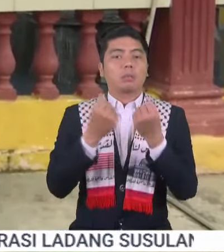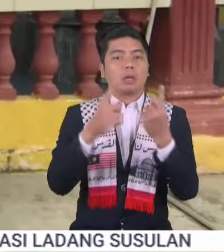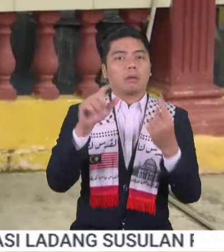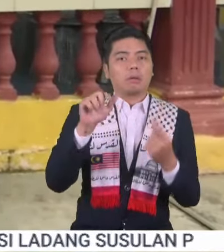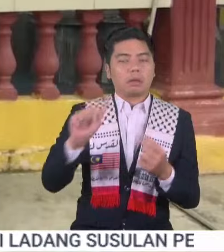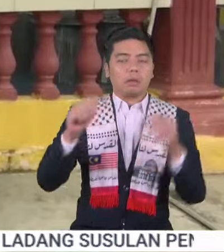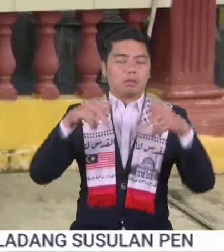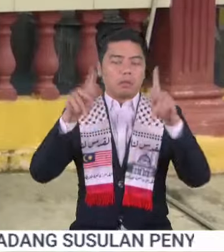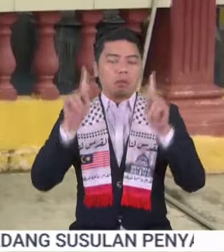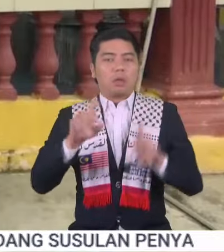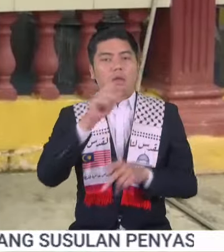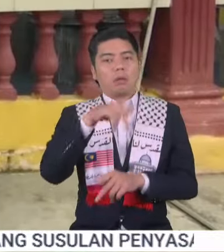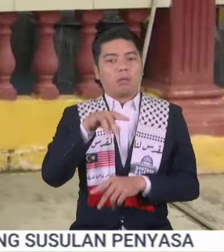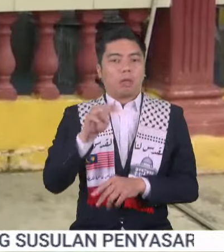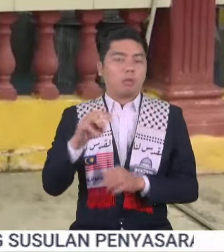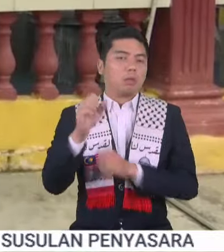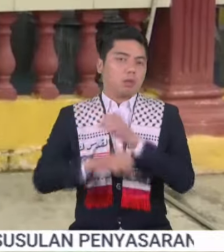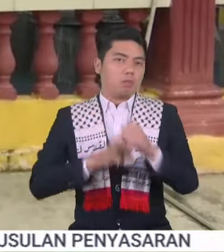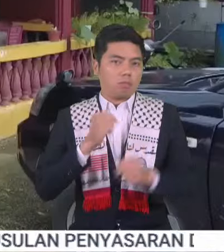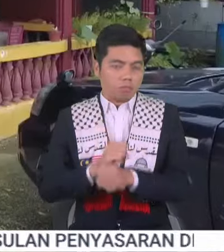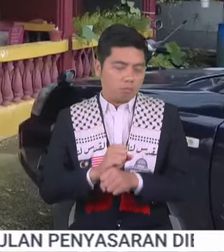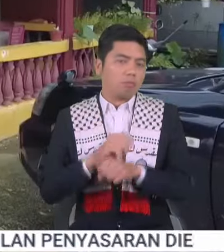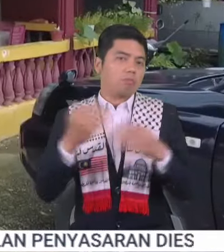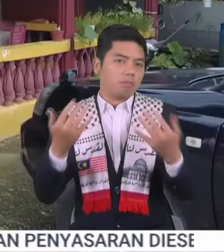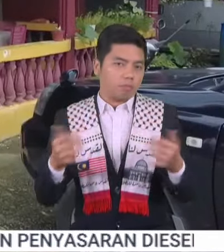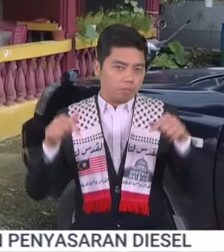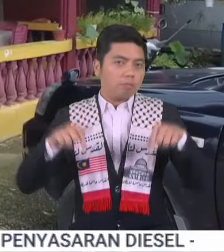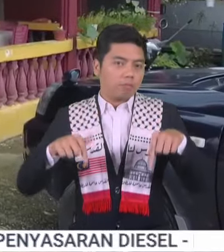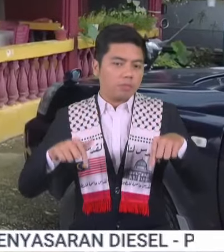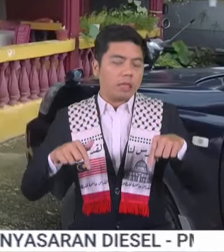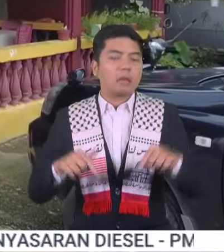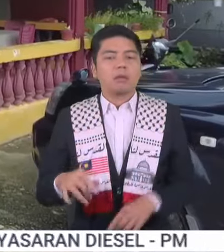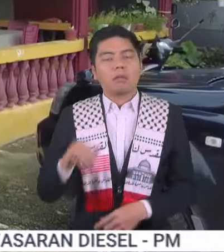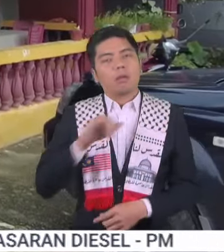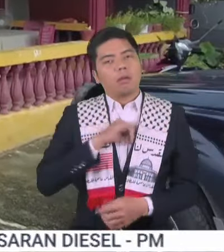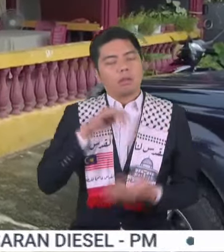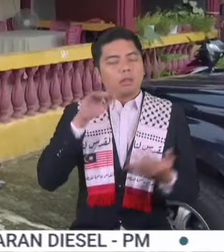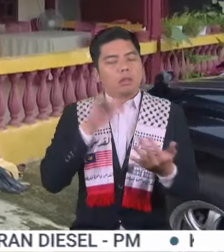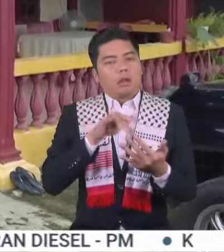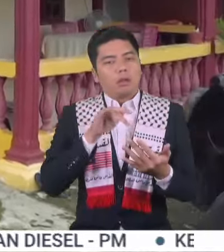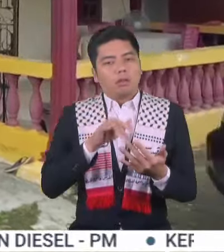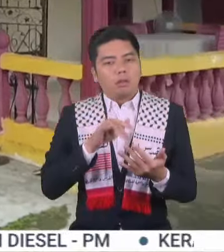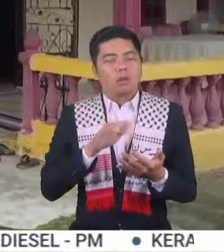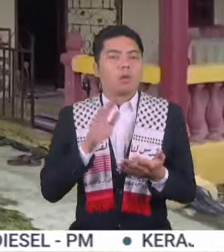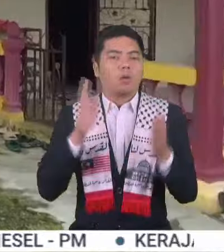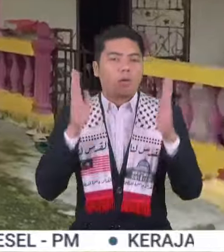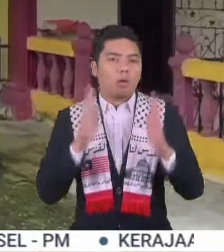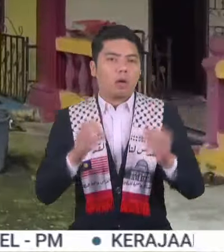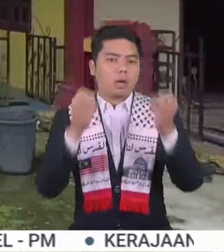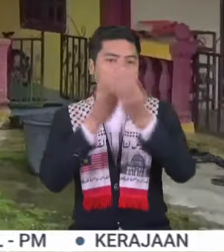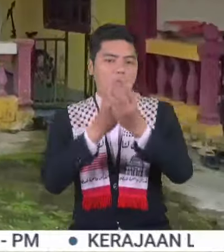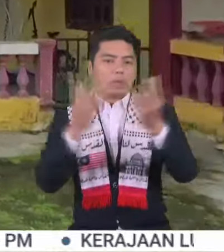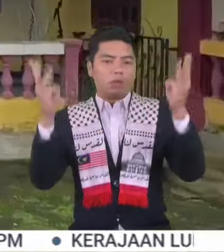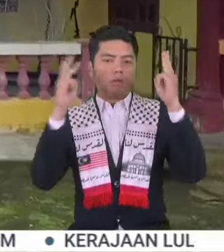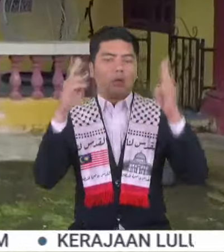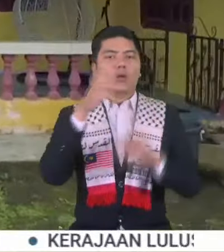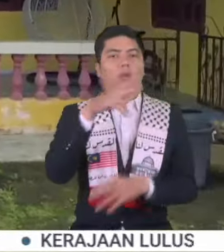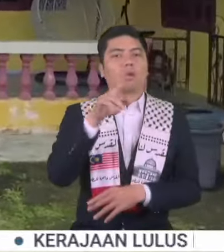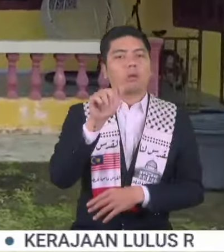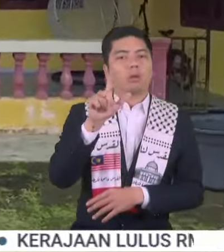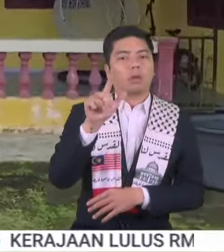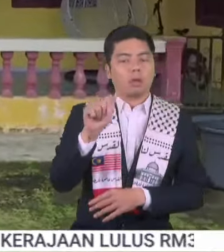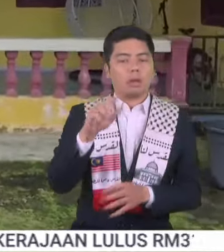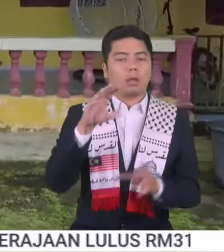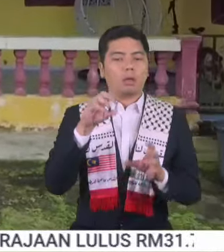dalam peperiksaan SPM pada tahun ini. Saya merupakan pelajar orang asli suku kaum Kuala yang tinggal di